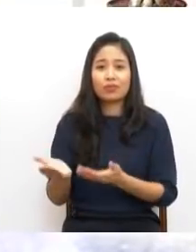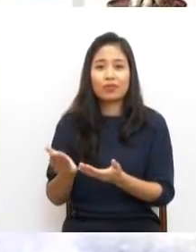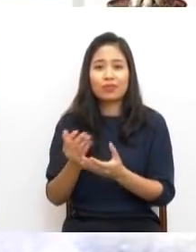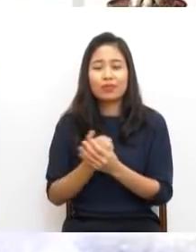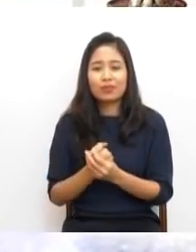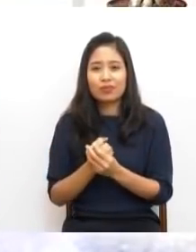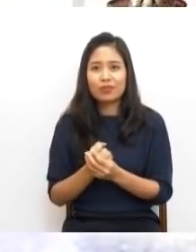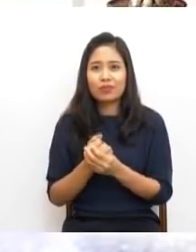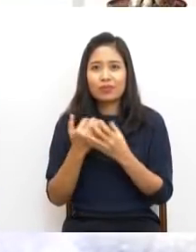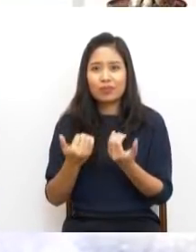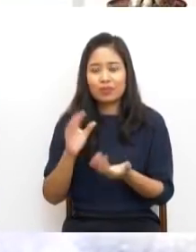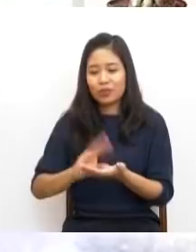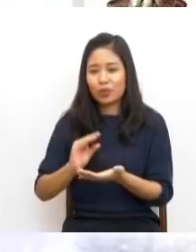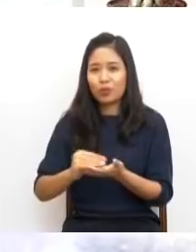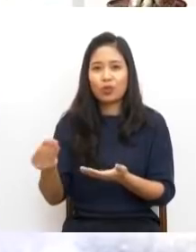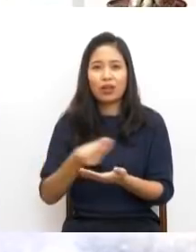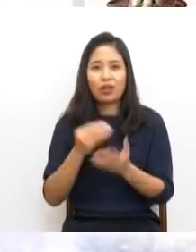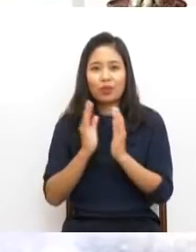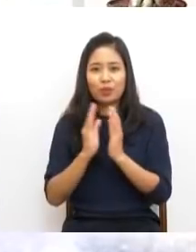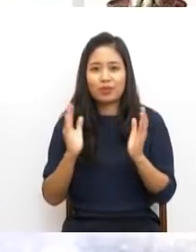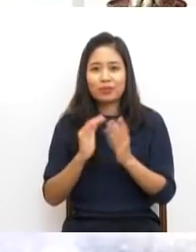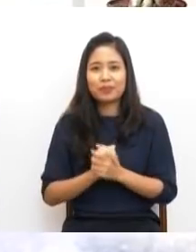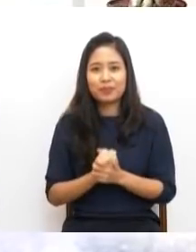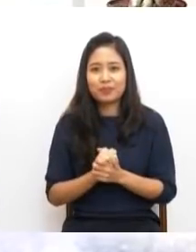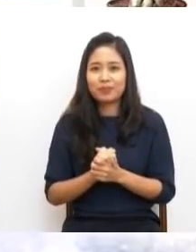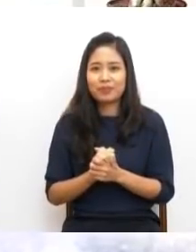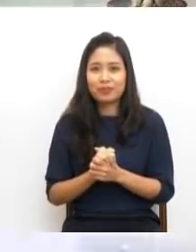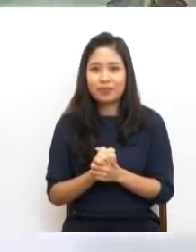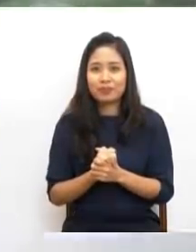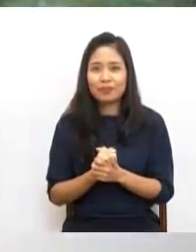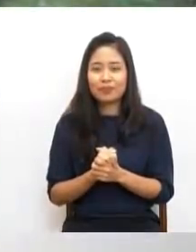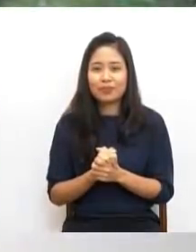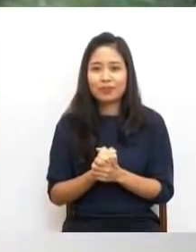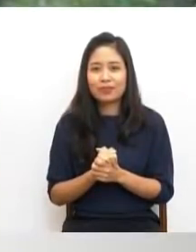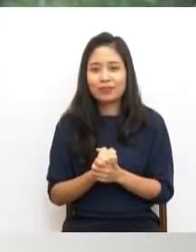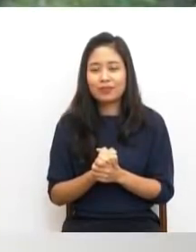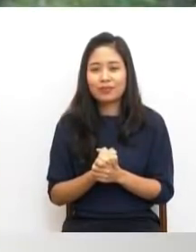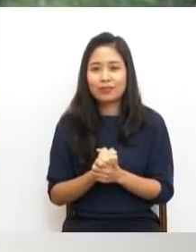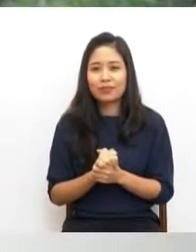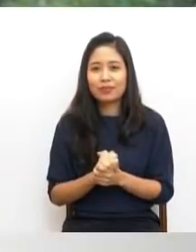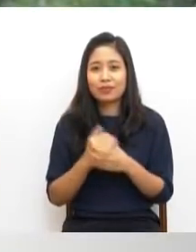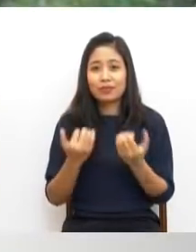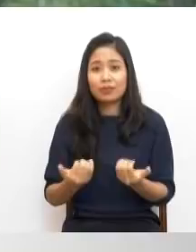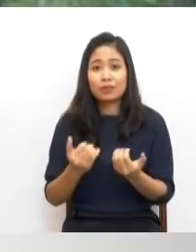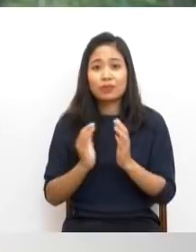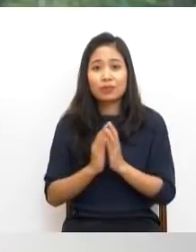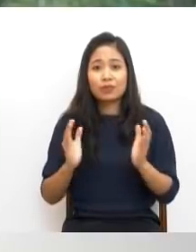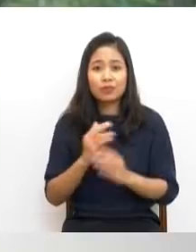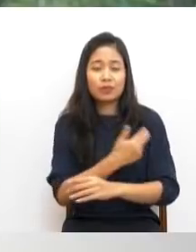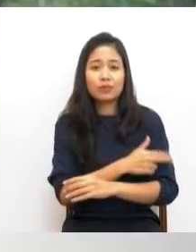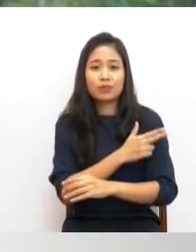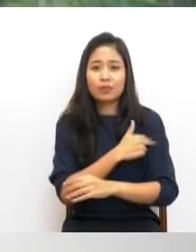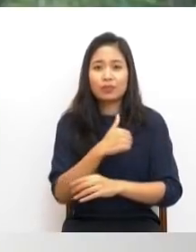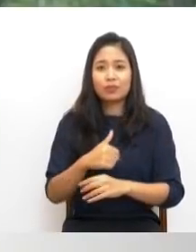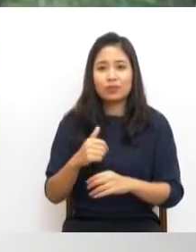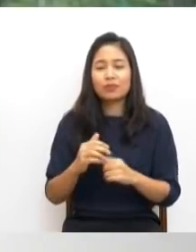ากๆเลยครับที่มาให้ข้อมูลกับเราในวันนี้ครับขอบคุณครับ ค่ะขอบคุณคุณหมอนะคะแพทย์หญิงธนาว